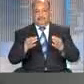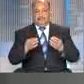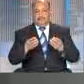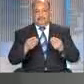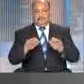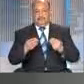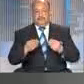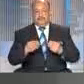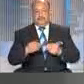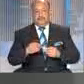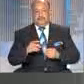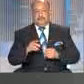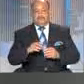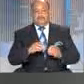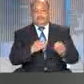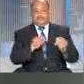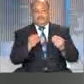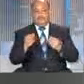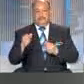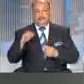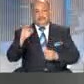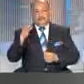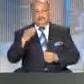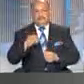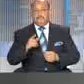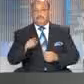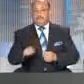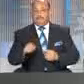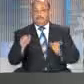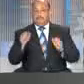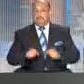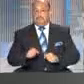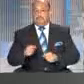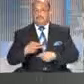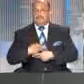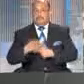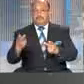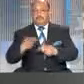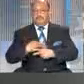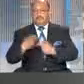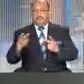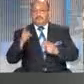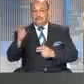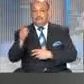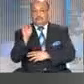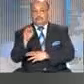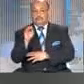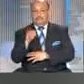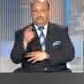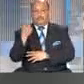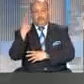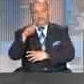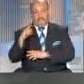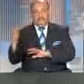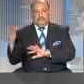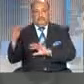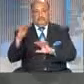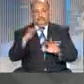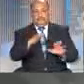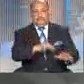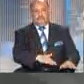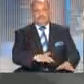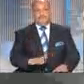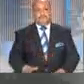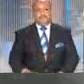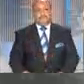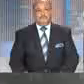البيئية نجم نخرجوا منها السياحة الرياضية والسياحة الثقافية طموح معناتها من الزيارة هذه هو معناتها دحض ما هو كل ما هو